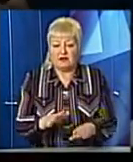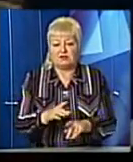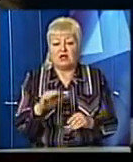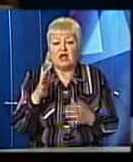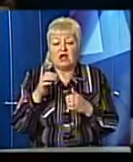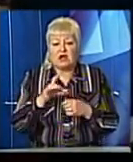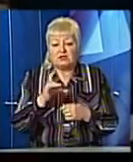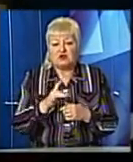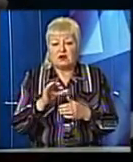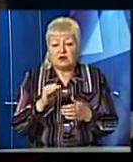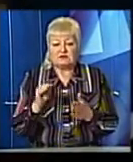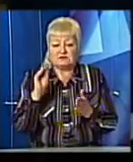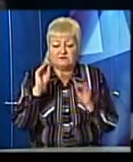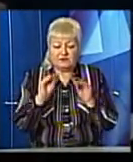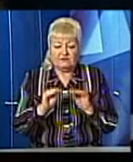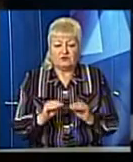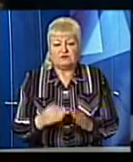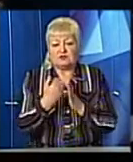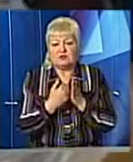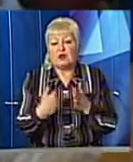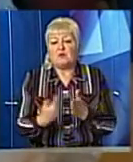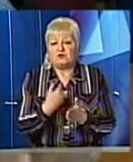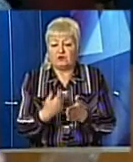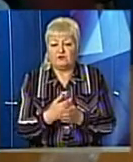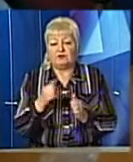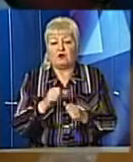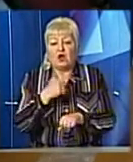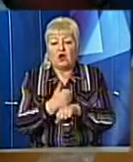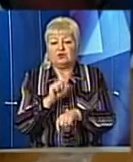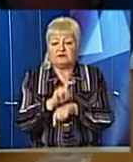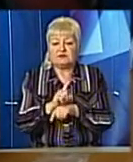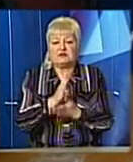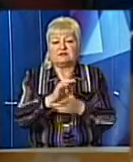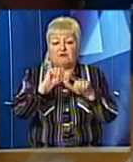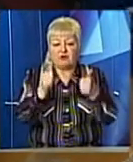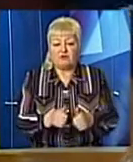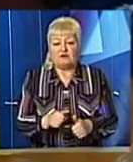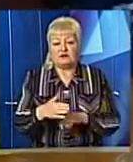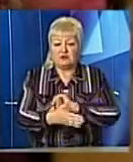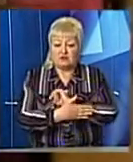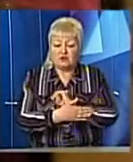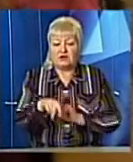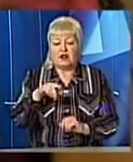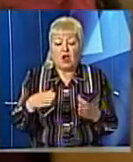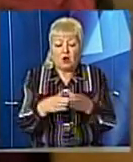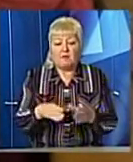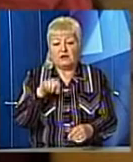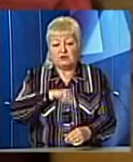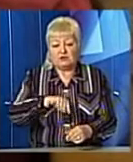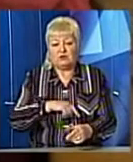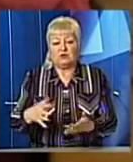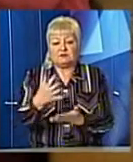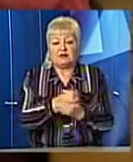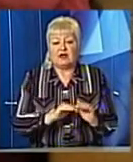вносять новаторство. Проте головним завданням є сформувати в школярів командний дух, бо збирають малечу з різних